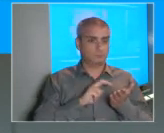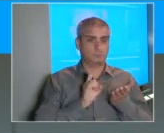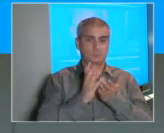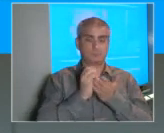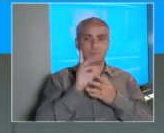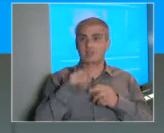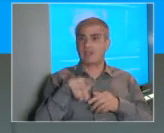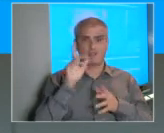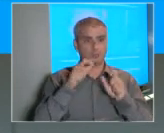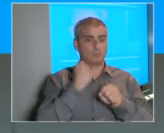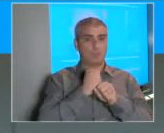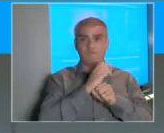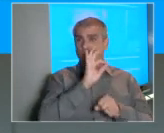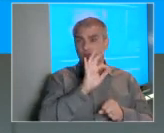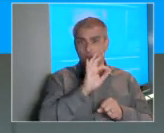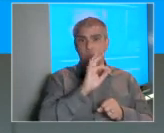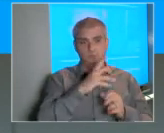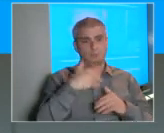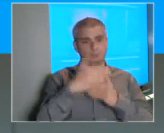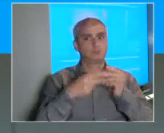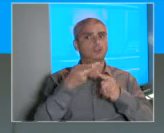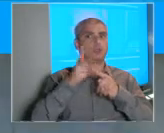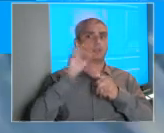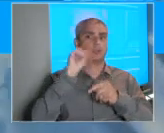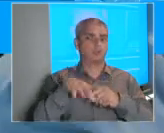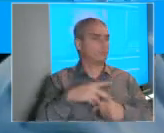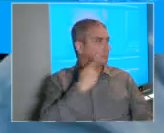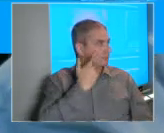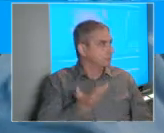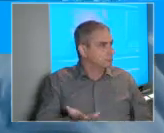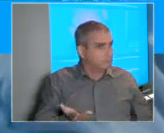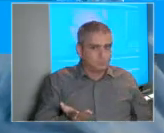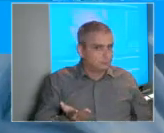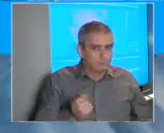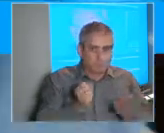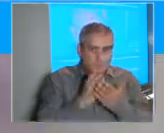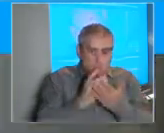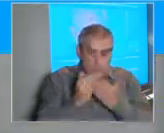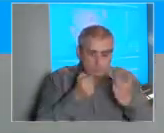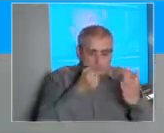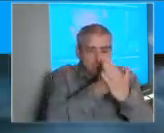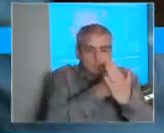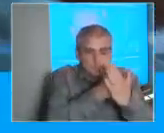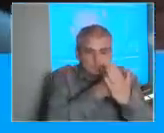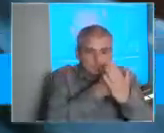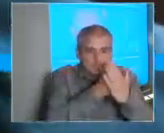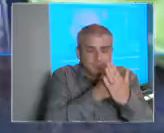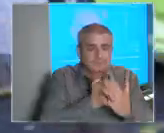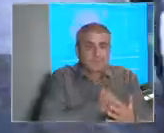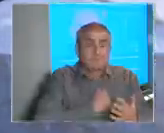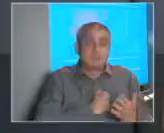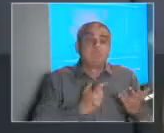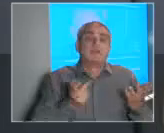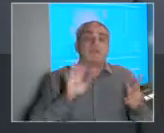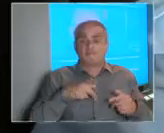אלפי אנשים ממקומות העבודה שלהם, וזה הולך ויהיה גרוע יותר. תראה מה זה, זה פיתורים בקצה הקיצוני והמצייר שלו,